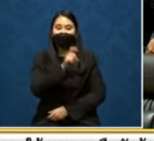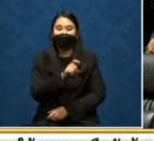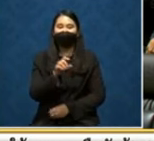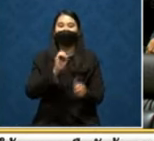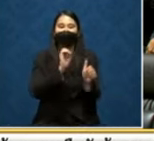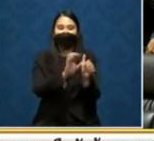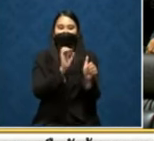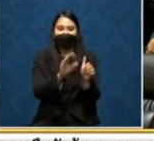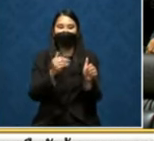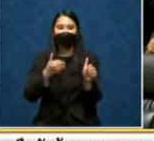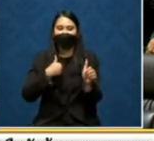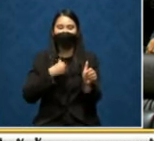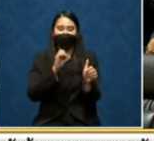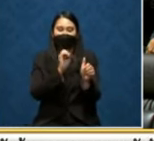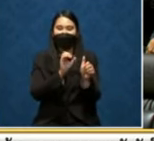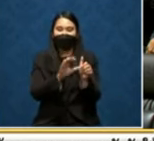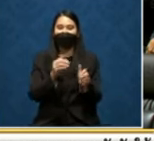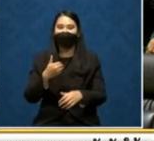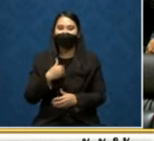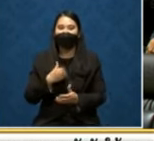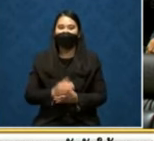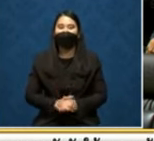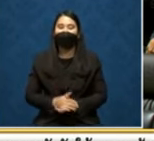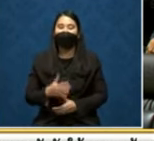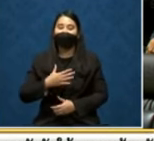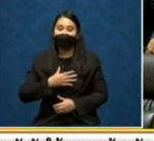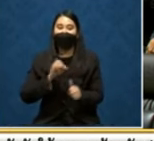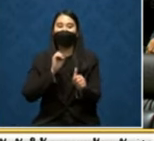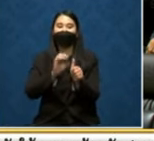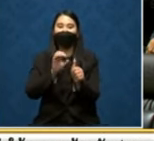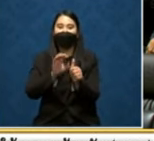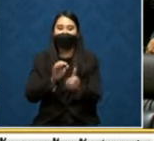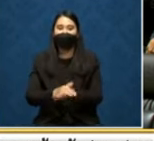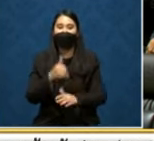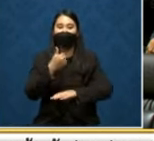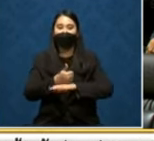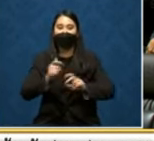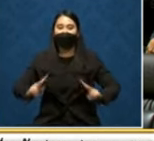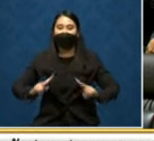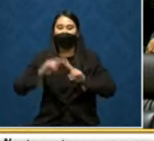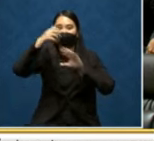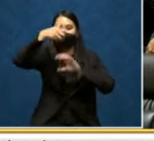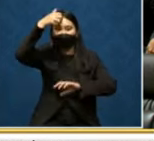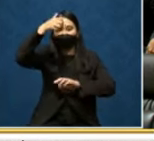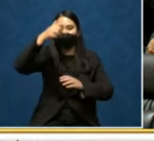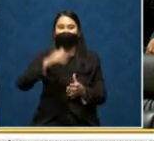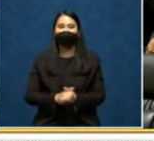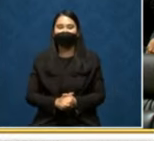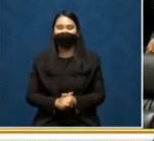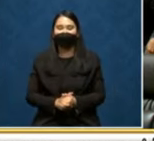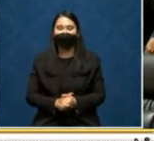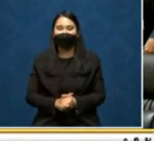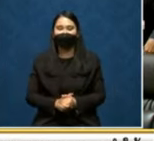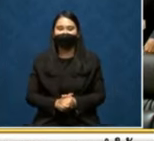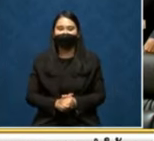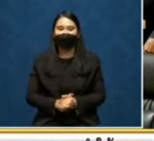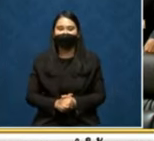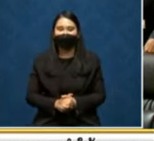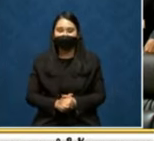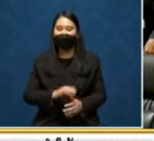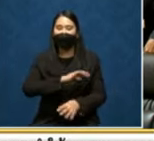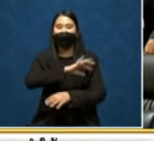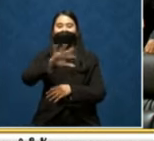ข้อเสนอแนะตามคำแนะนำของท่านประธานผมก็เลยอยากจะเสนอแนะท่านรัฐมนตรีว่าการกระทรวงมหาดไทยว่าถ้าเกิดเหตุการณ์